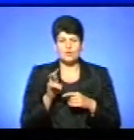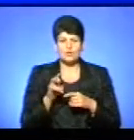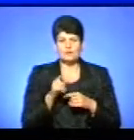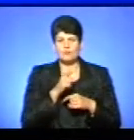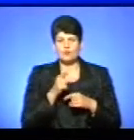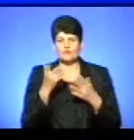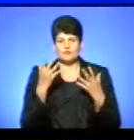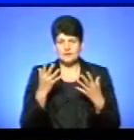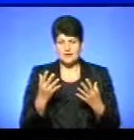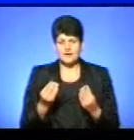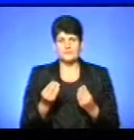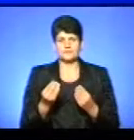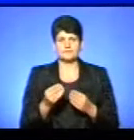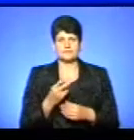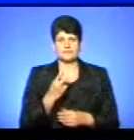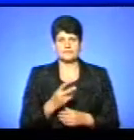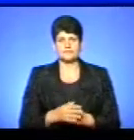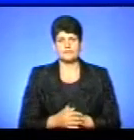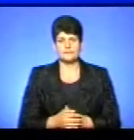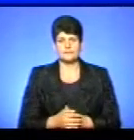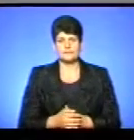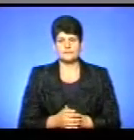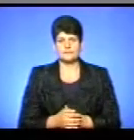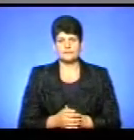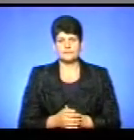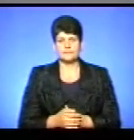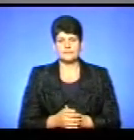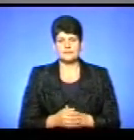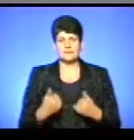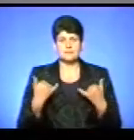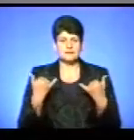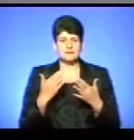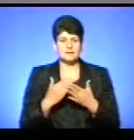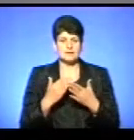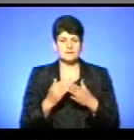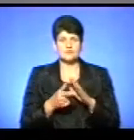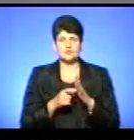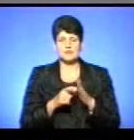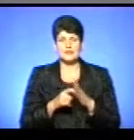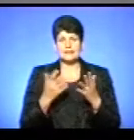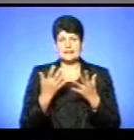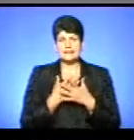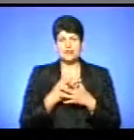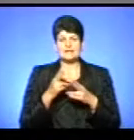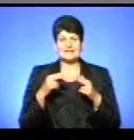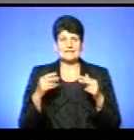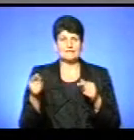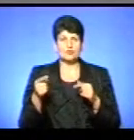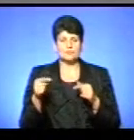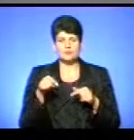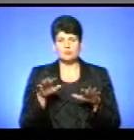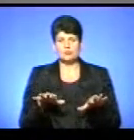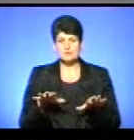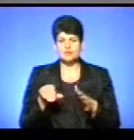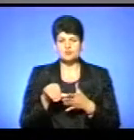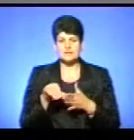Там побувала наш кореспондент Соломія Струс. Ми зараз перебуваємо на студії «КіноДністер» у Тернополі. На цьому місці